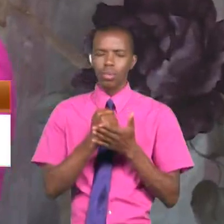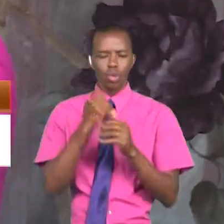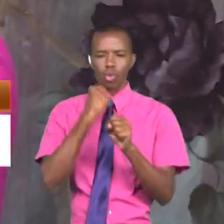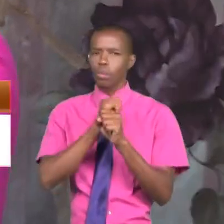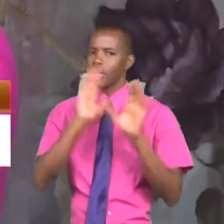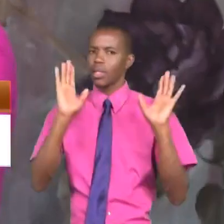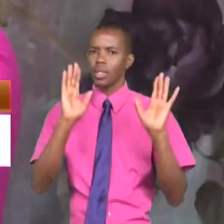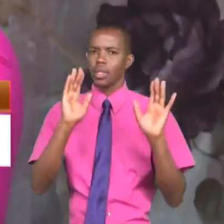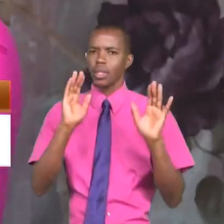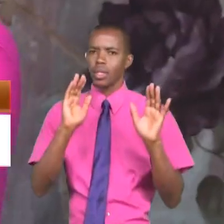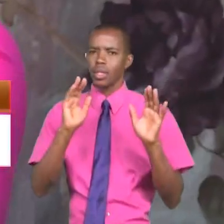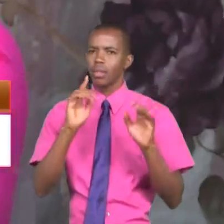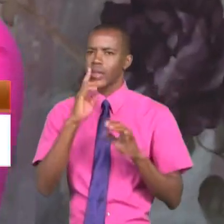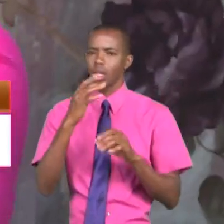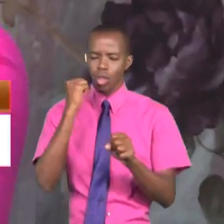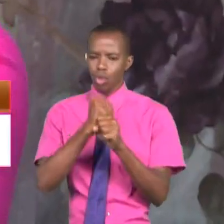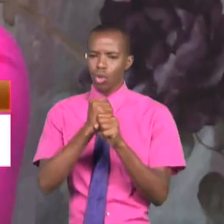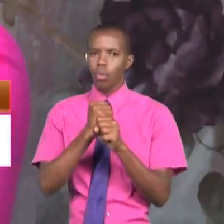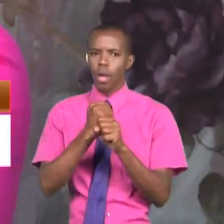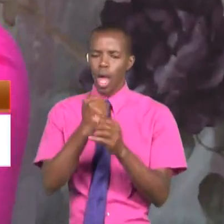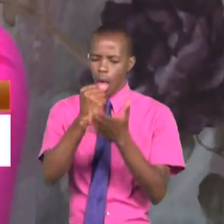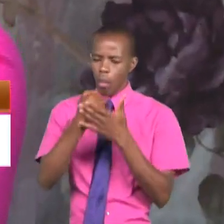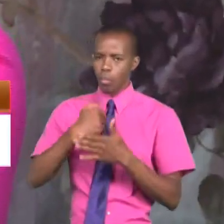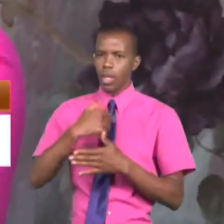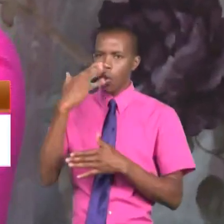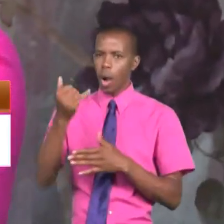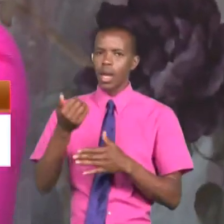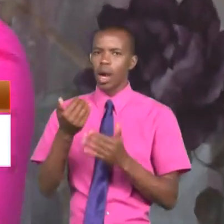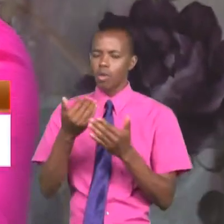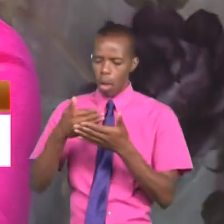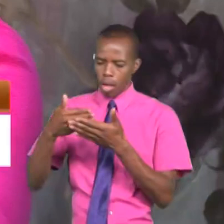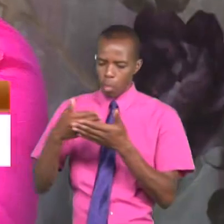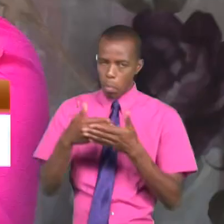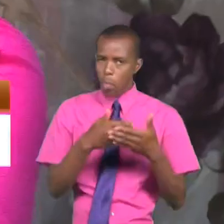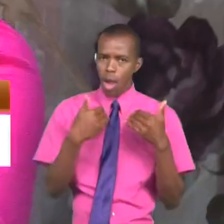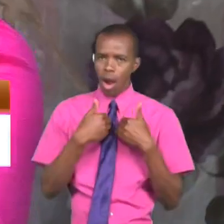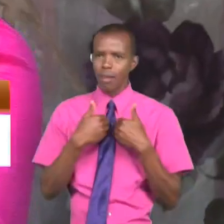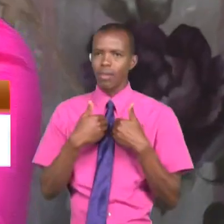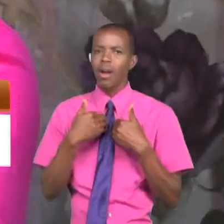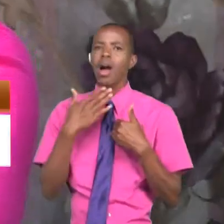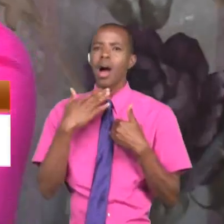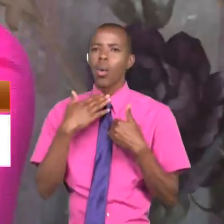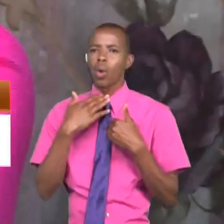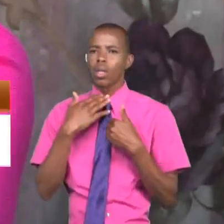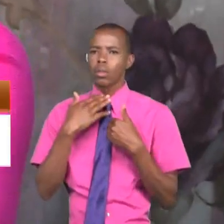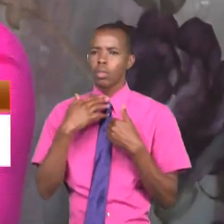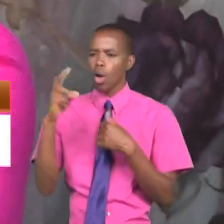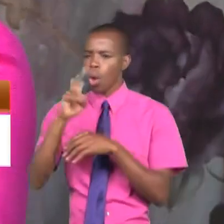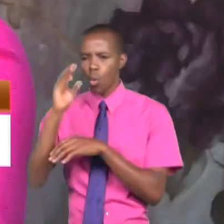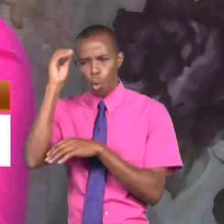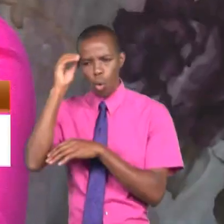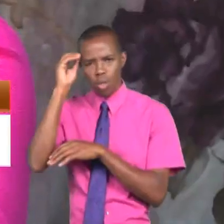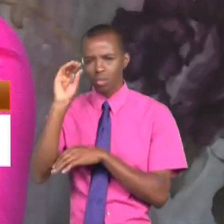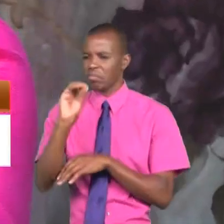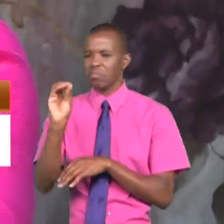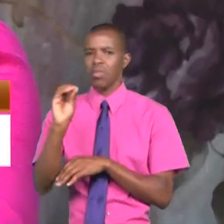kazi. Naweza sema tu kazi sasa ndio inaweza nisaidia juu sasa niko na mtoi. Sisi sema sasa naweza taka ati nitafute kitu kama course juu.